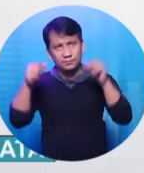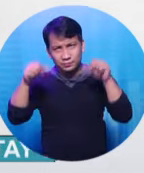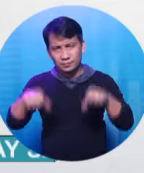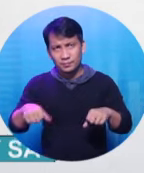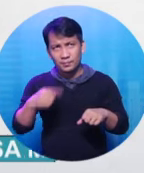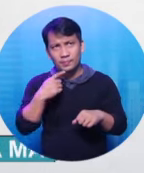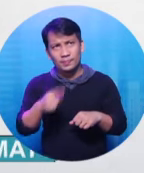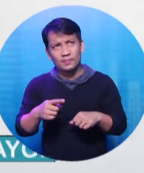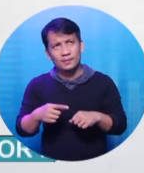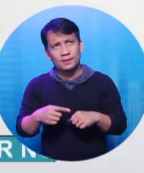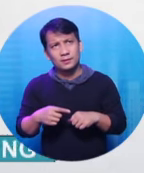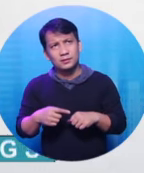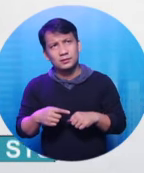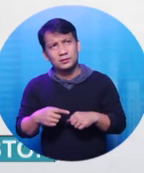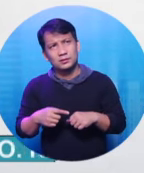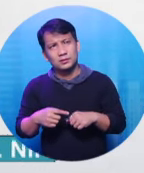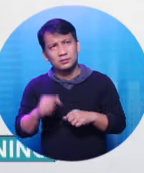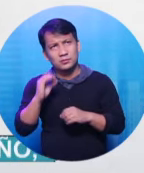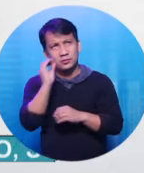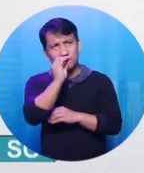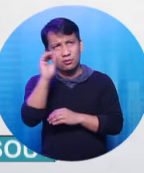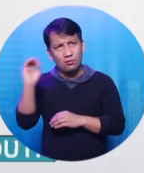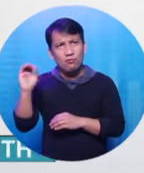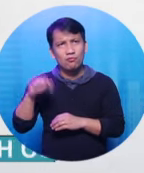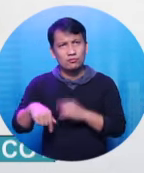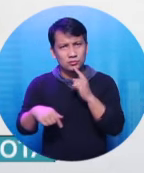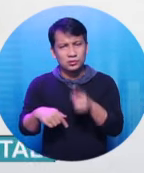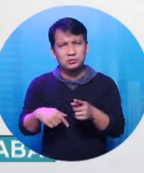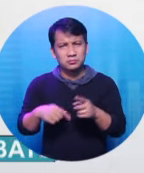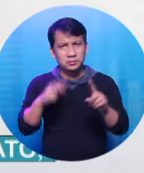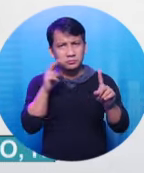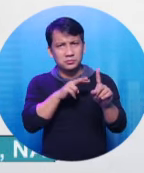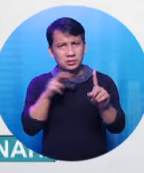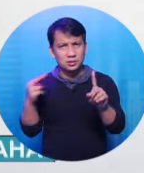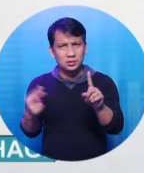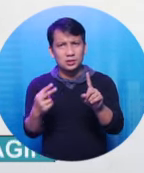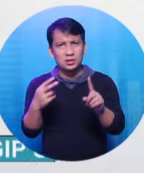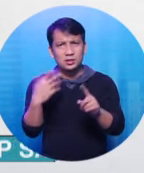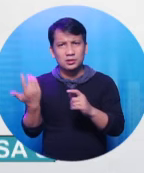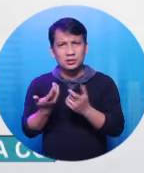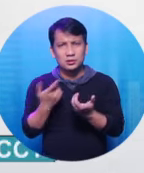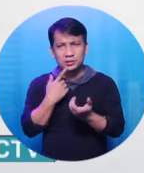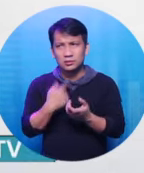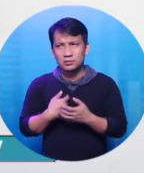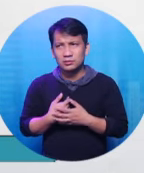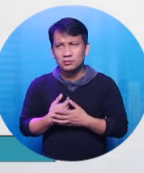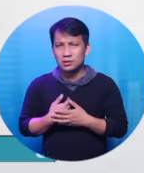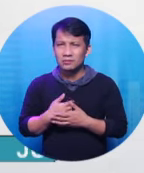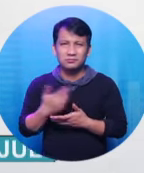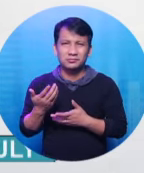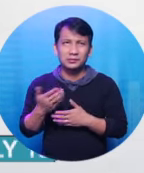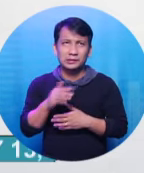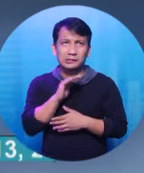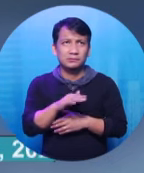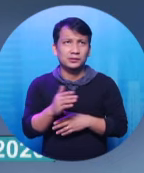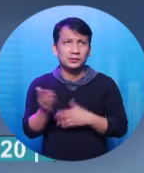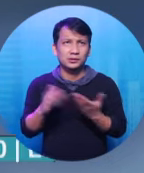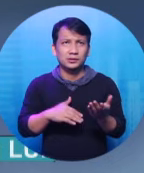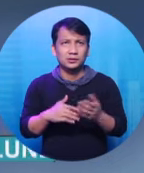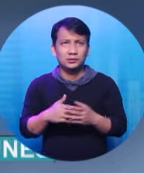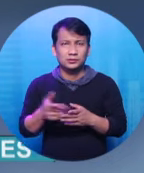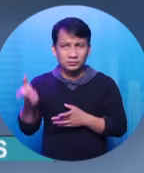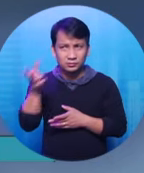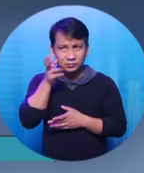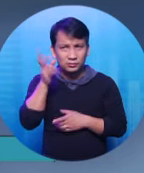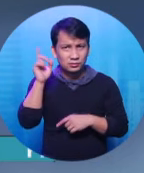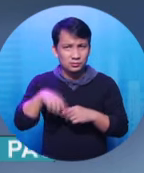Ayun po, nag-gare kami ng kanya-kanyang point of view. Kaya lang, I get tired na din. So, ang sabi ko, you're listening,